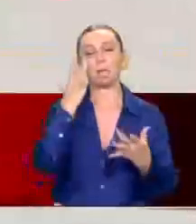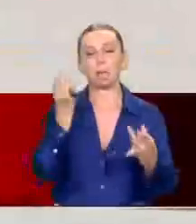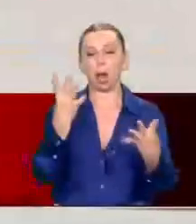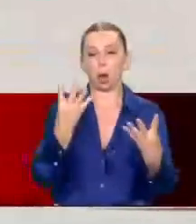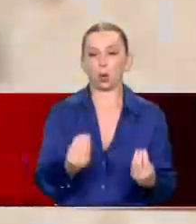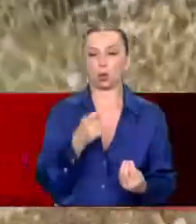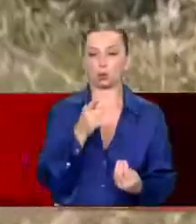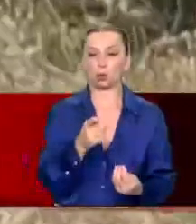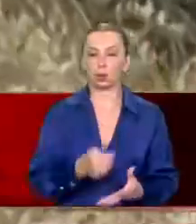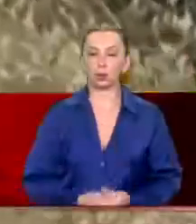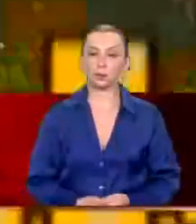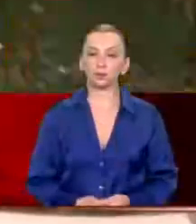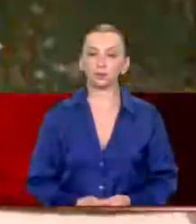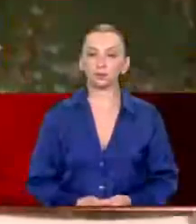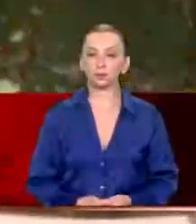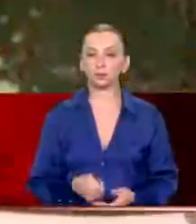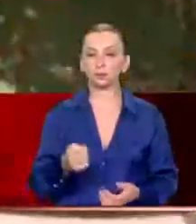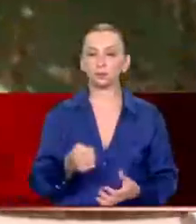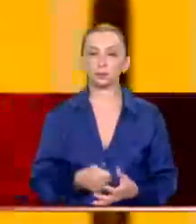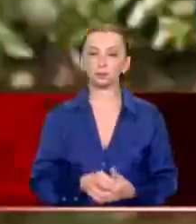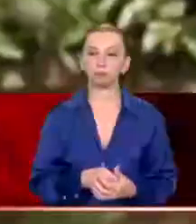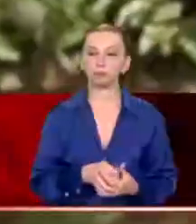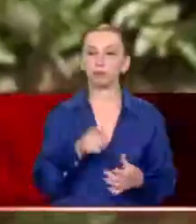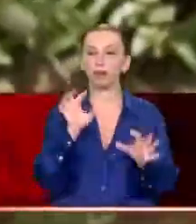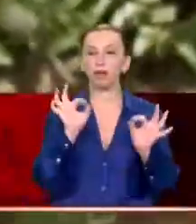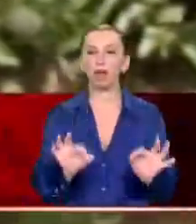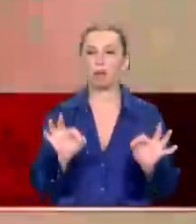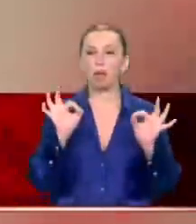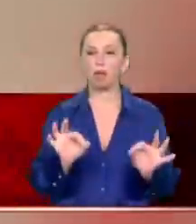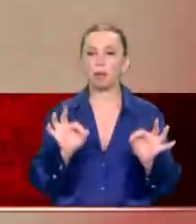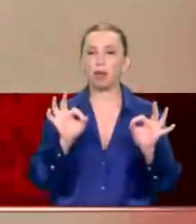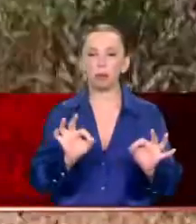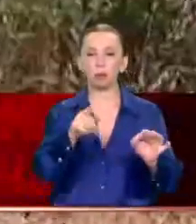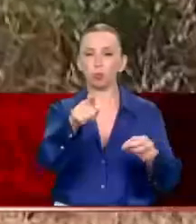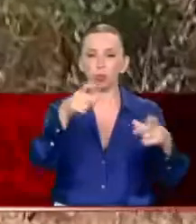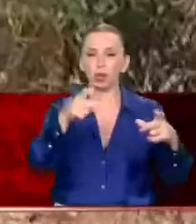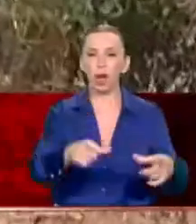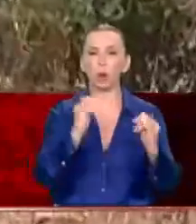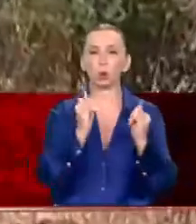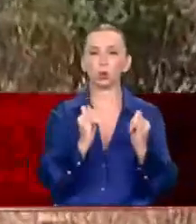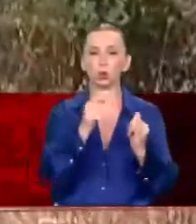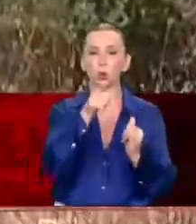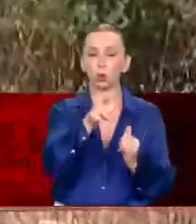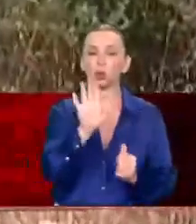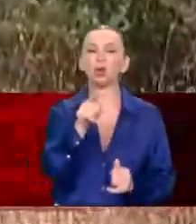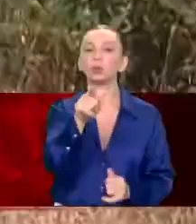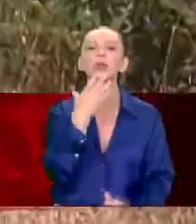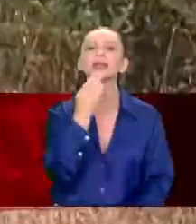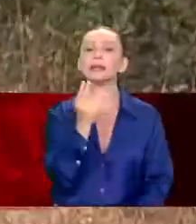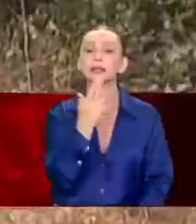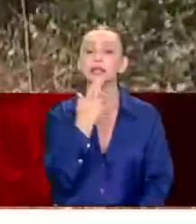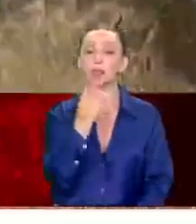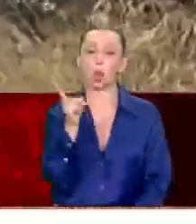Kötü bir belge burası. Uyuşturucu içeni burada. Sürekli kaos var burada. Orada genç bir kızın cansız bedeni